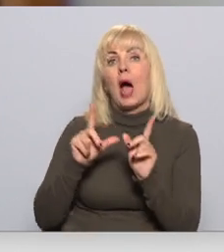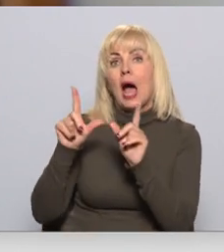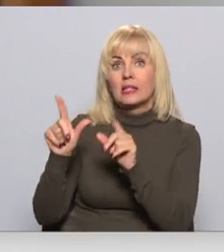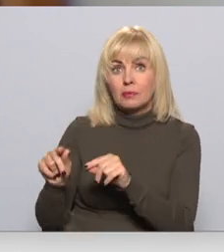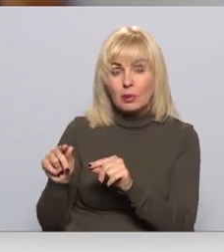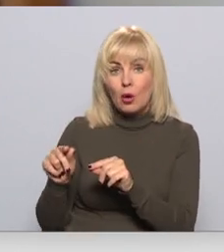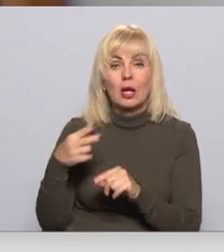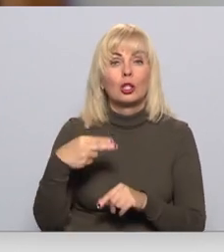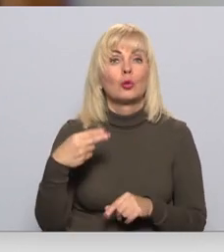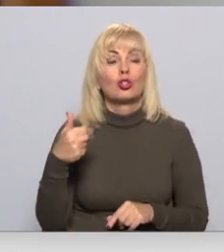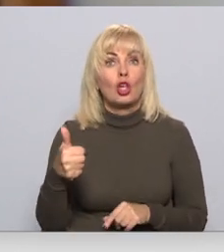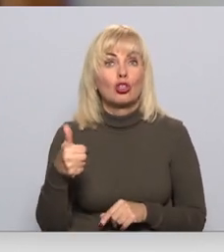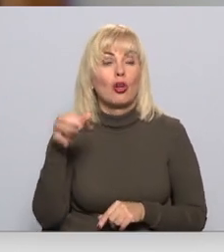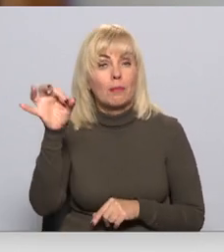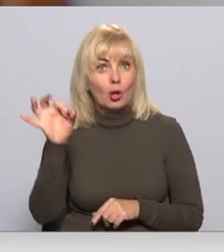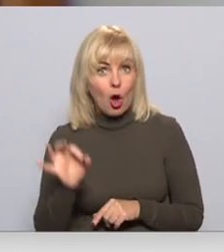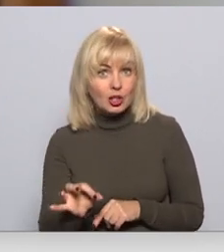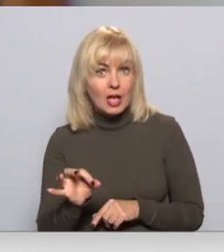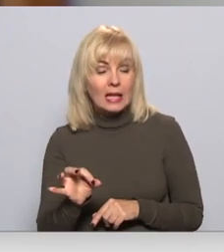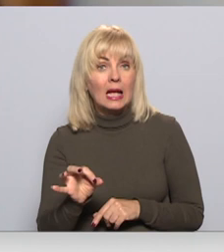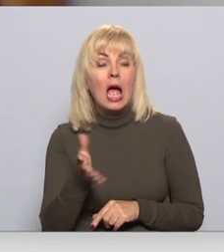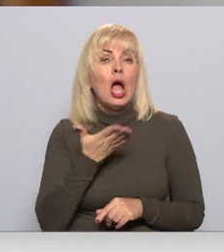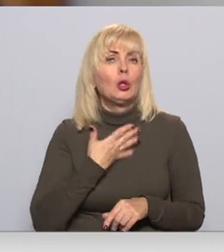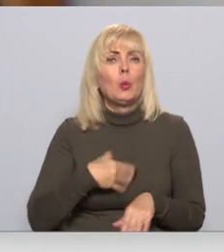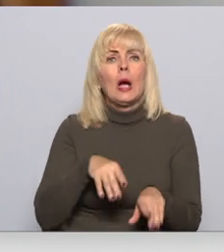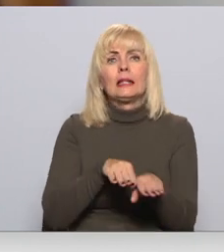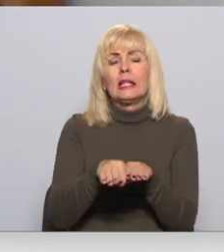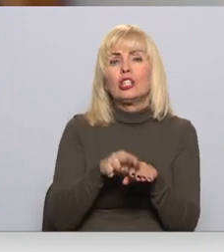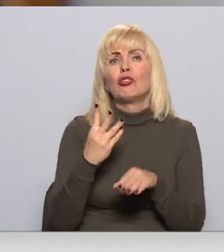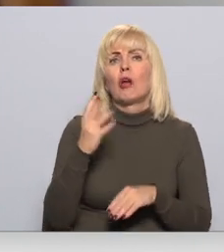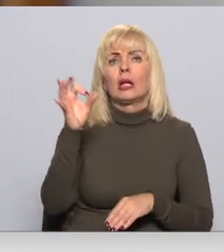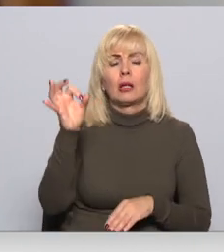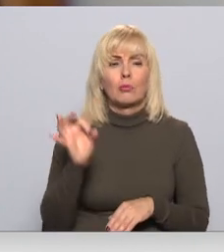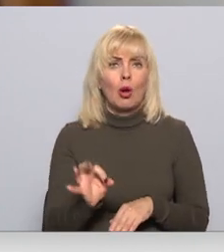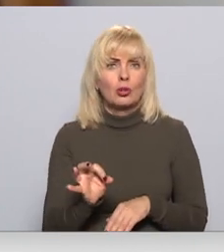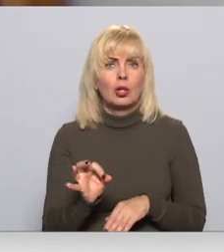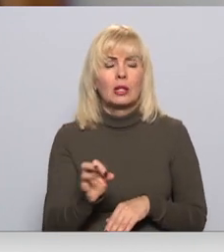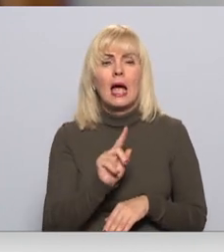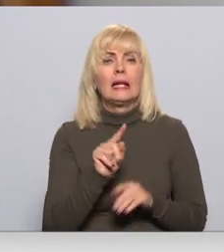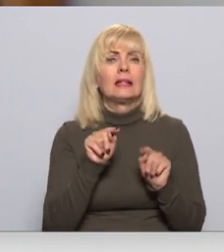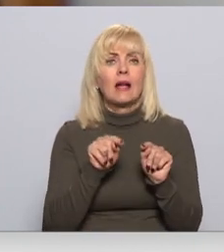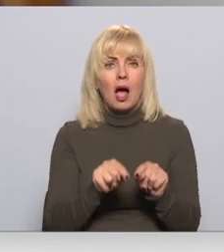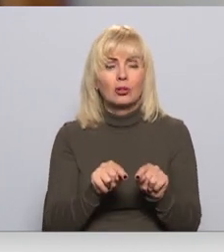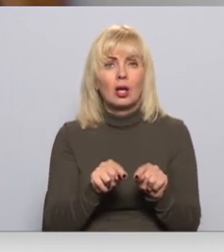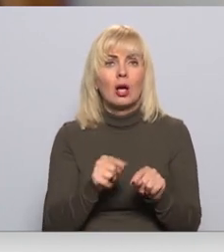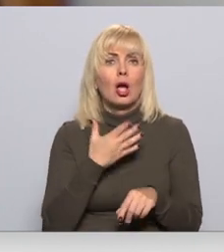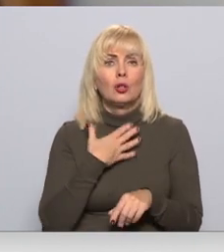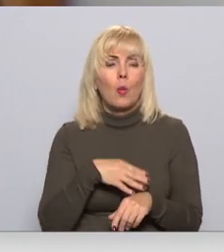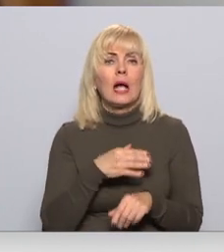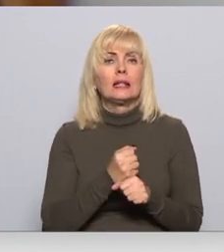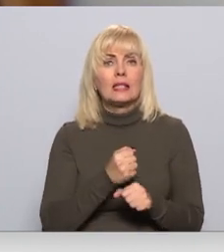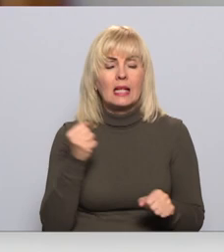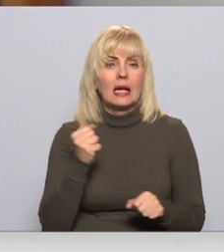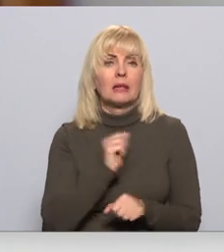Tie ir 26% un ļoti līdzīgi 24%. Ir tādi, kuriem ir ļoti stingra